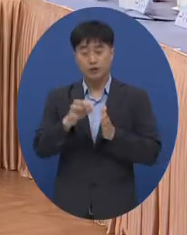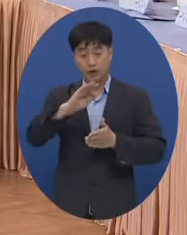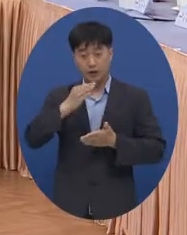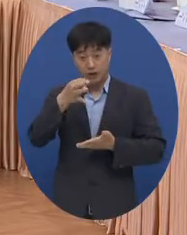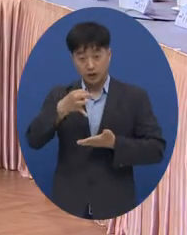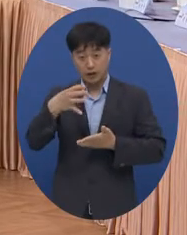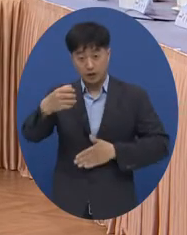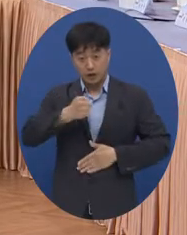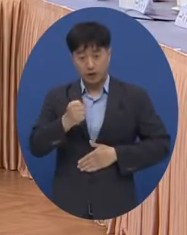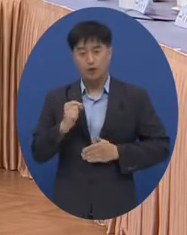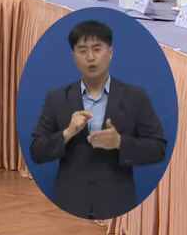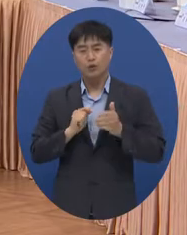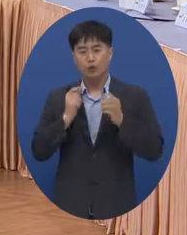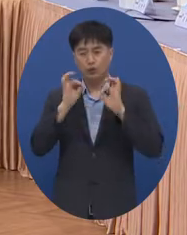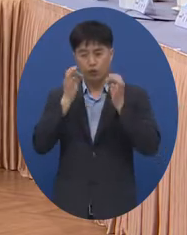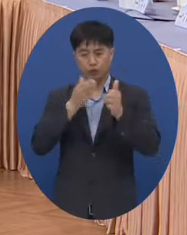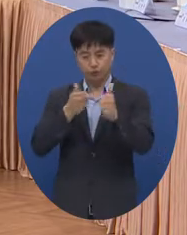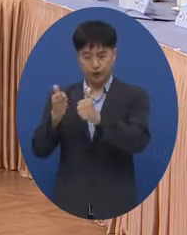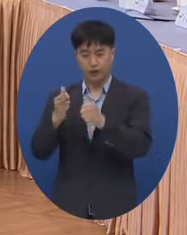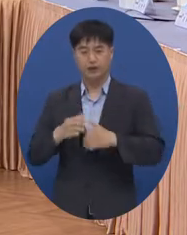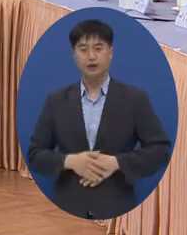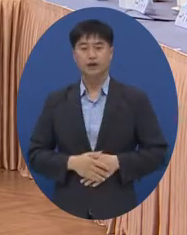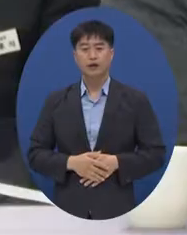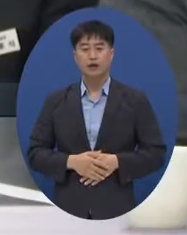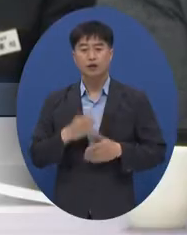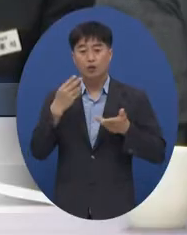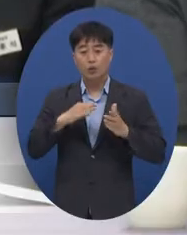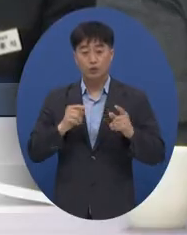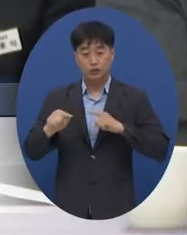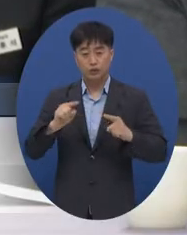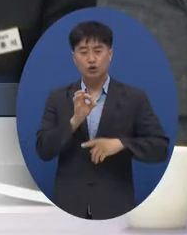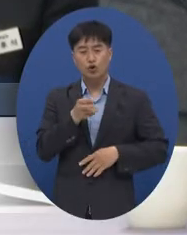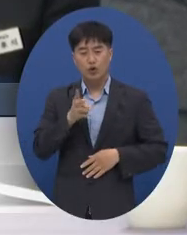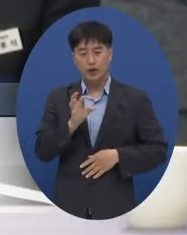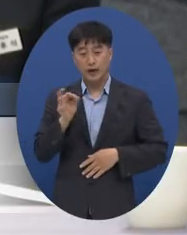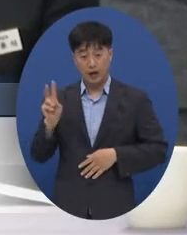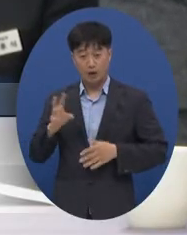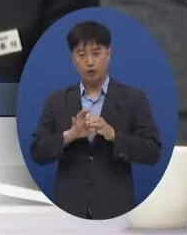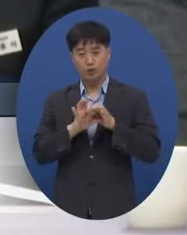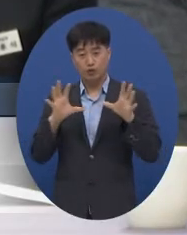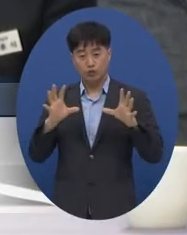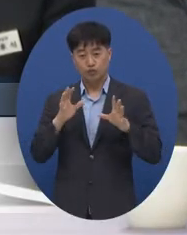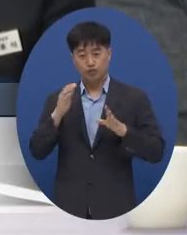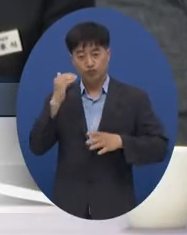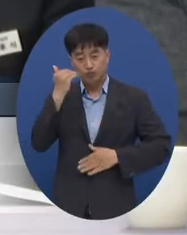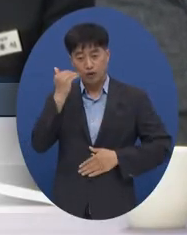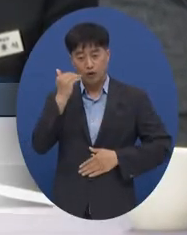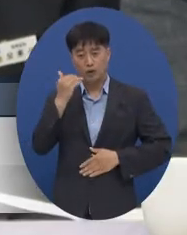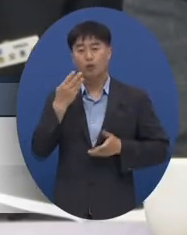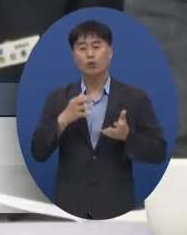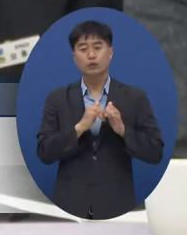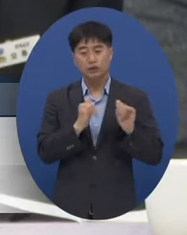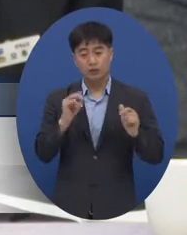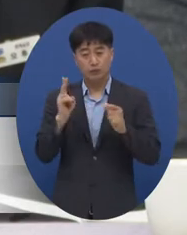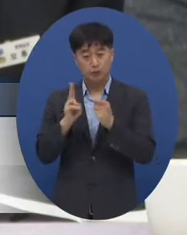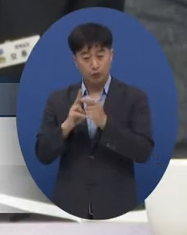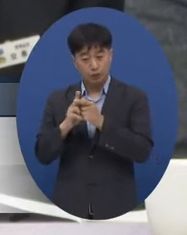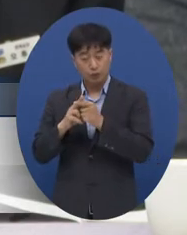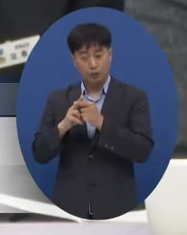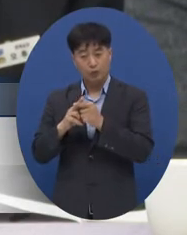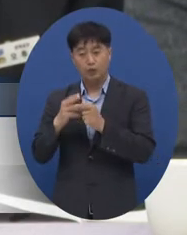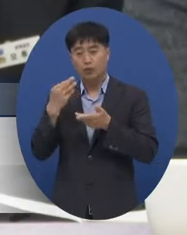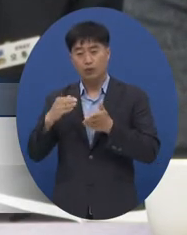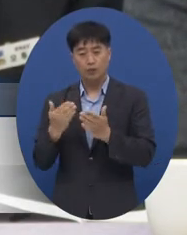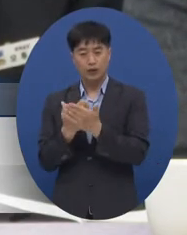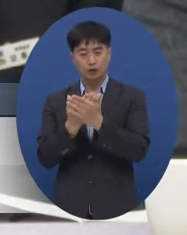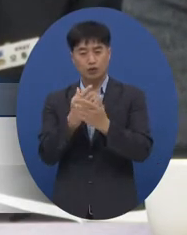있도록 적극적으로 노력해달라고 당부했습니다. 경기도정은 여야 없이 누가 우리 도민